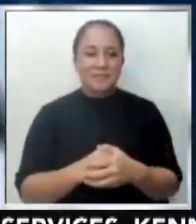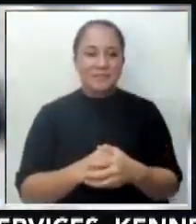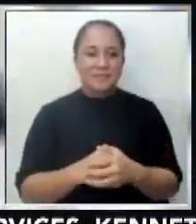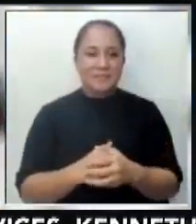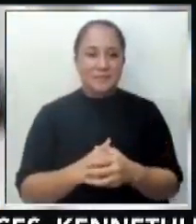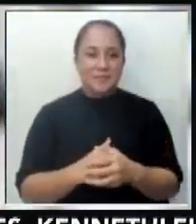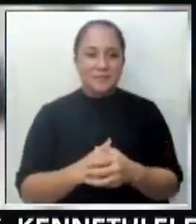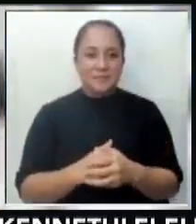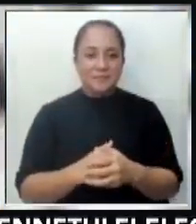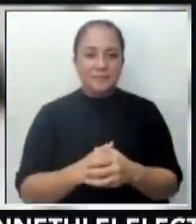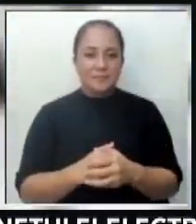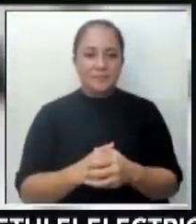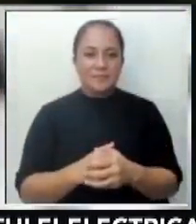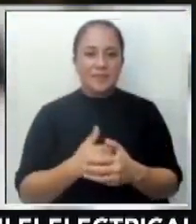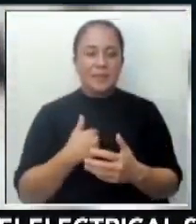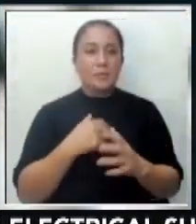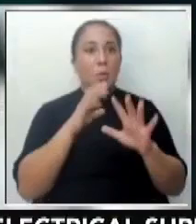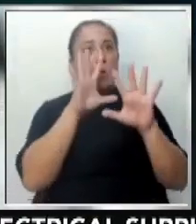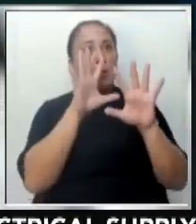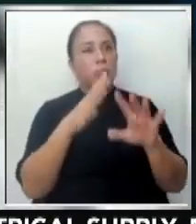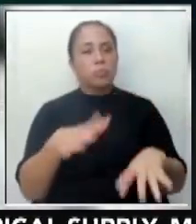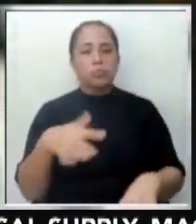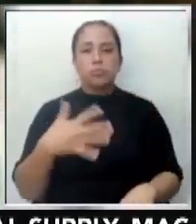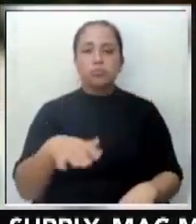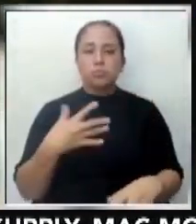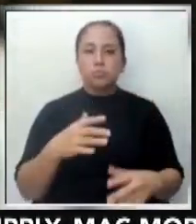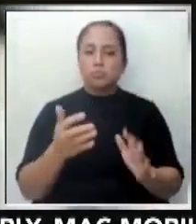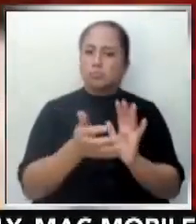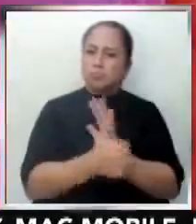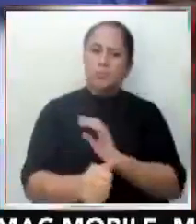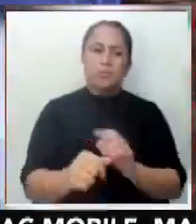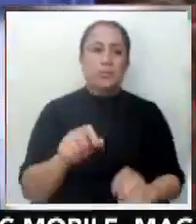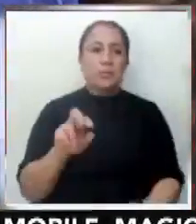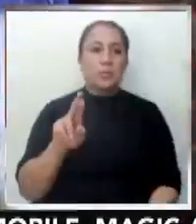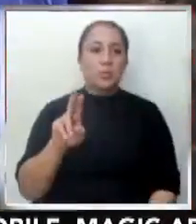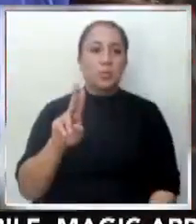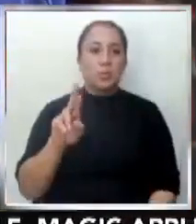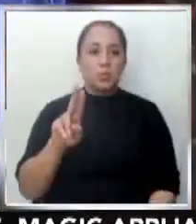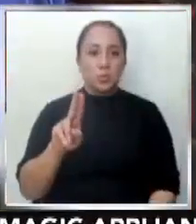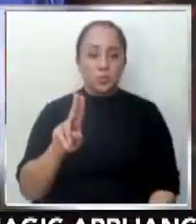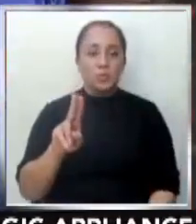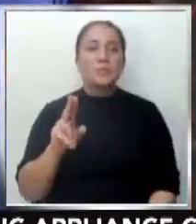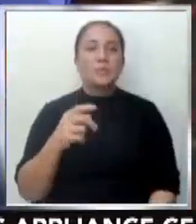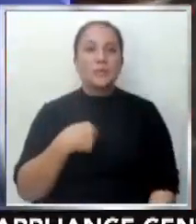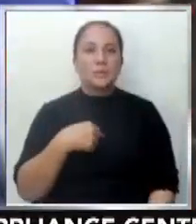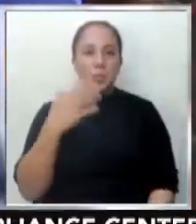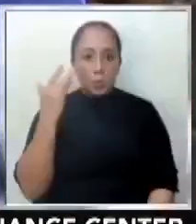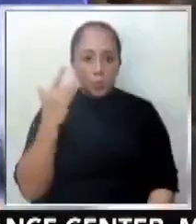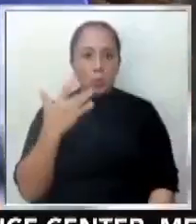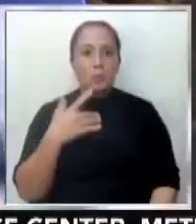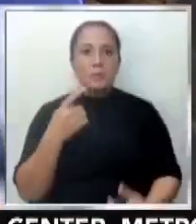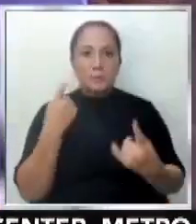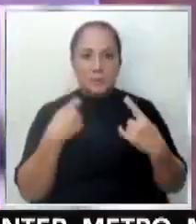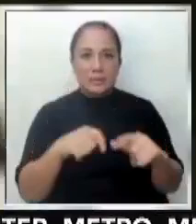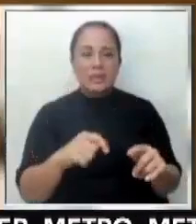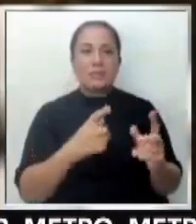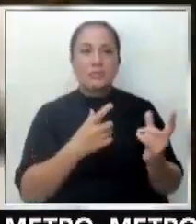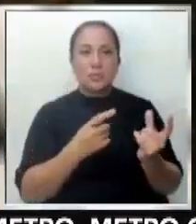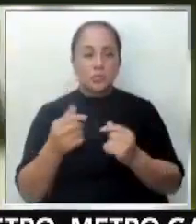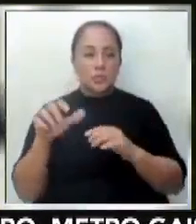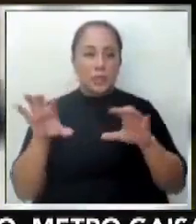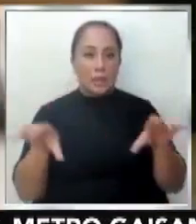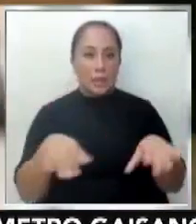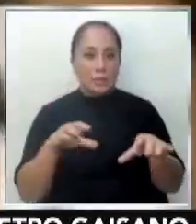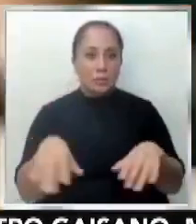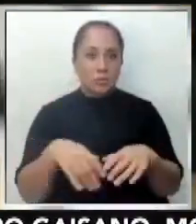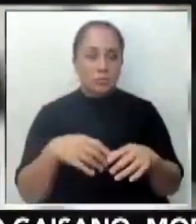At napahanga sa husay at galing ni Ruru Madrid sa action. Sana raw ay masubukan din niyang gumanap ng action soon.